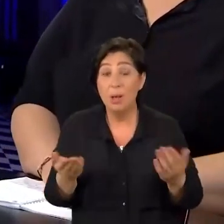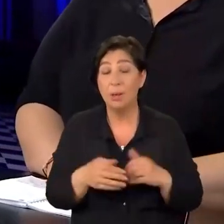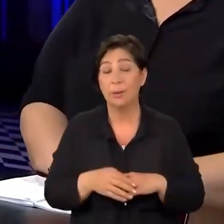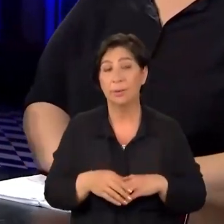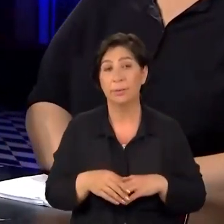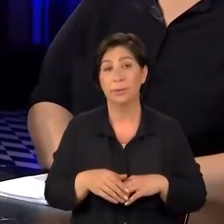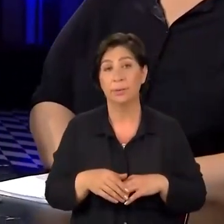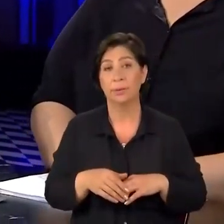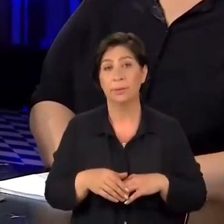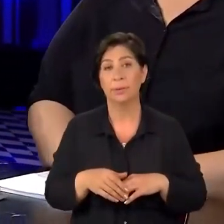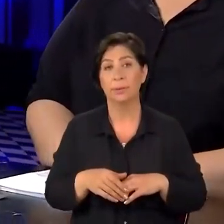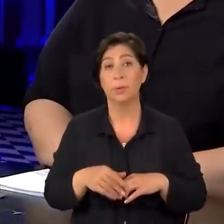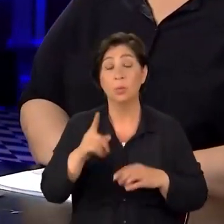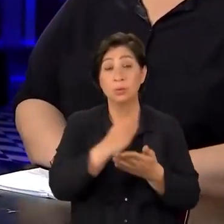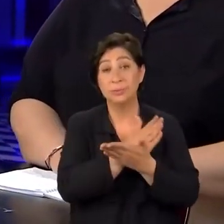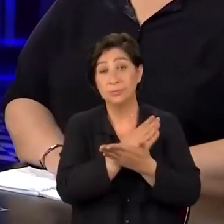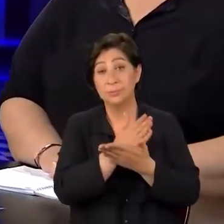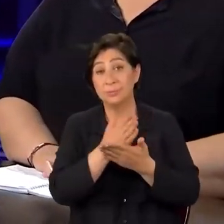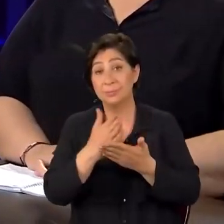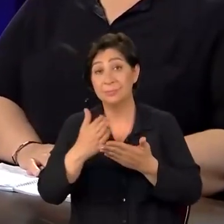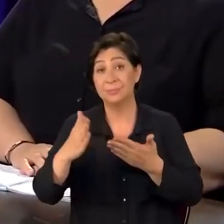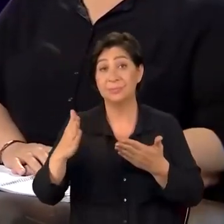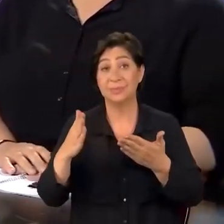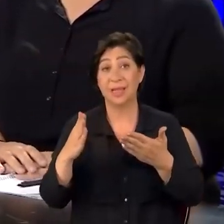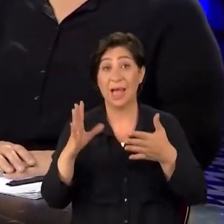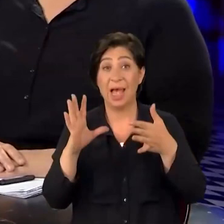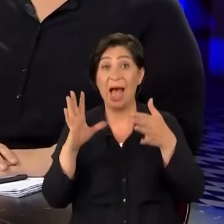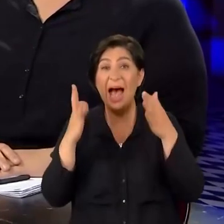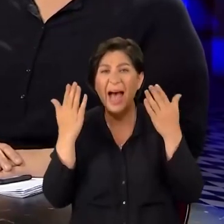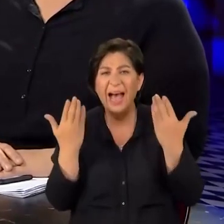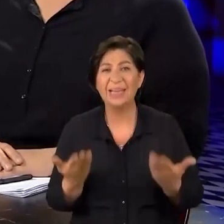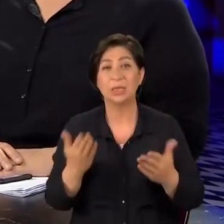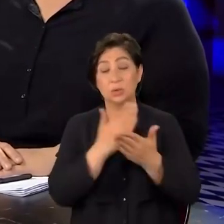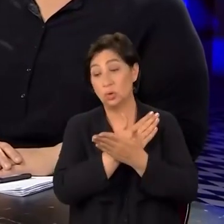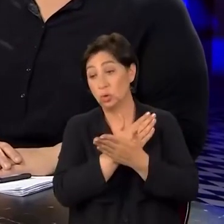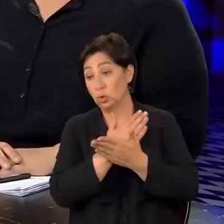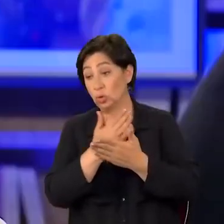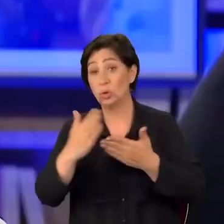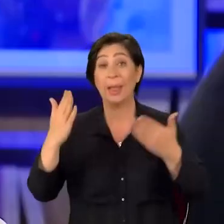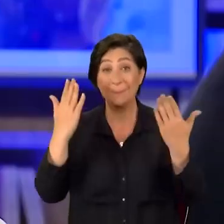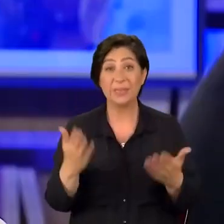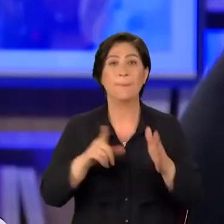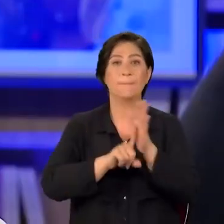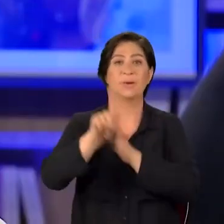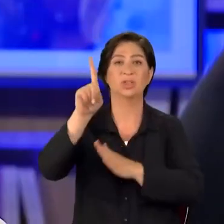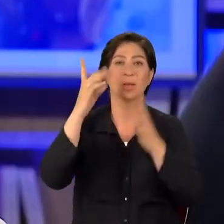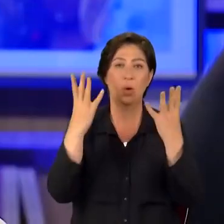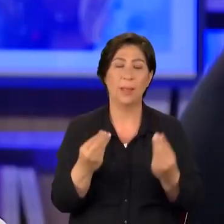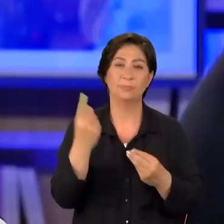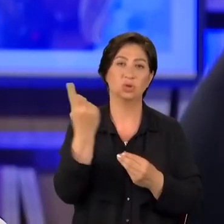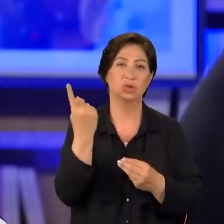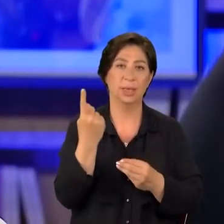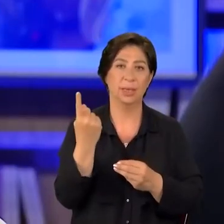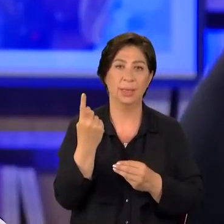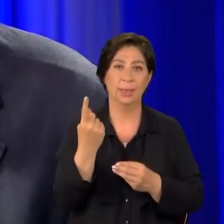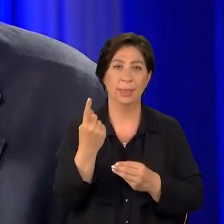ama bu sürdürülebilir olmasıyla ancak sürdürülebildiği zaman başarılabilen